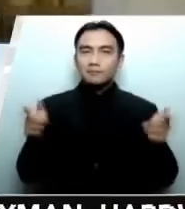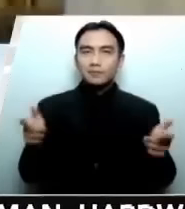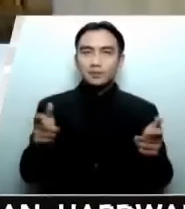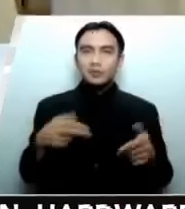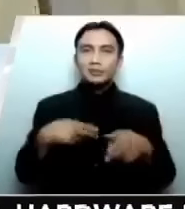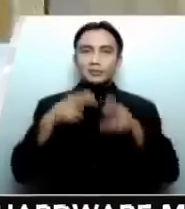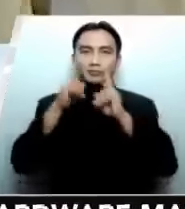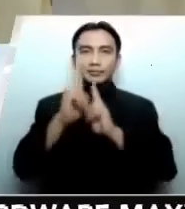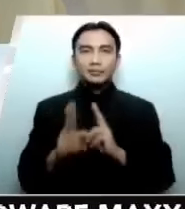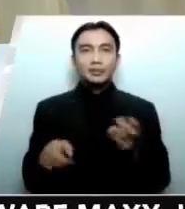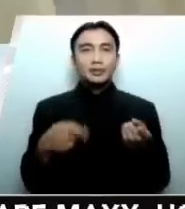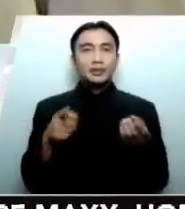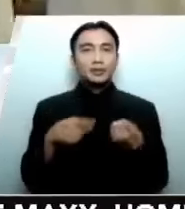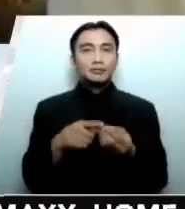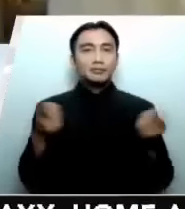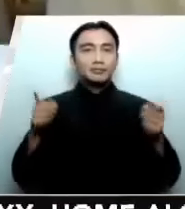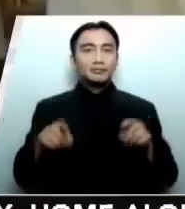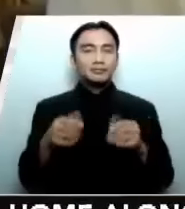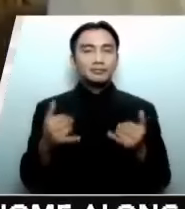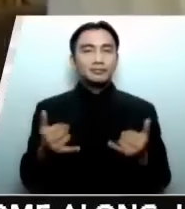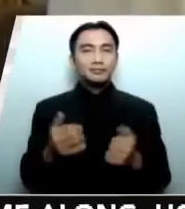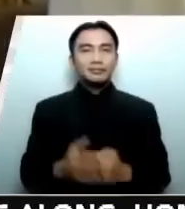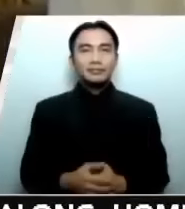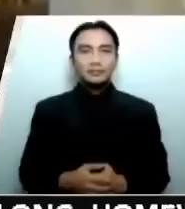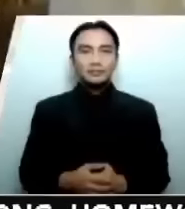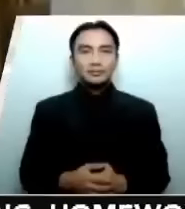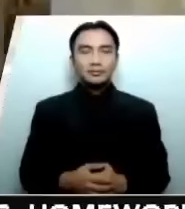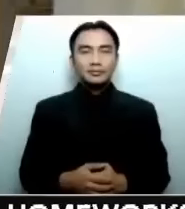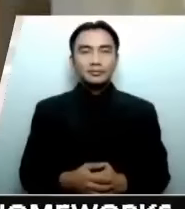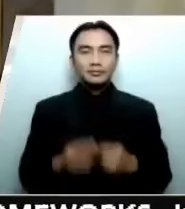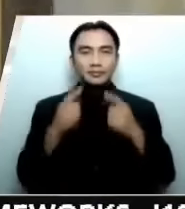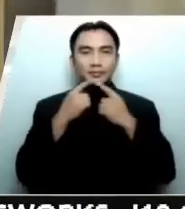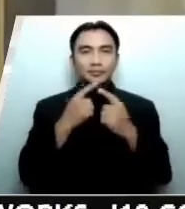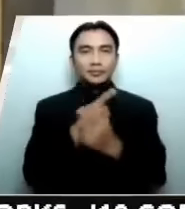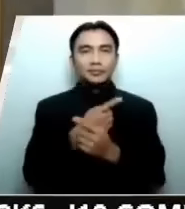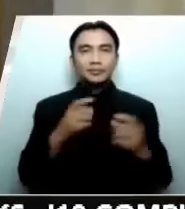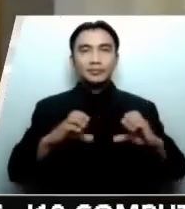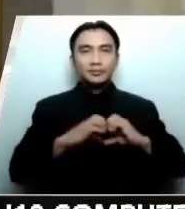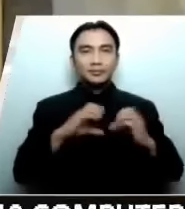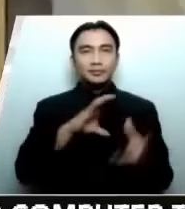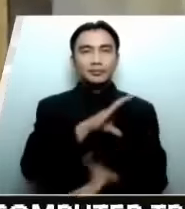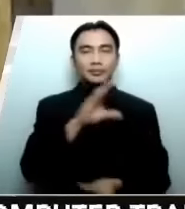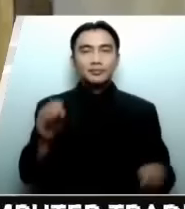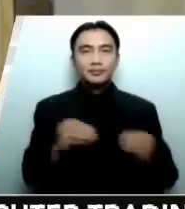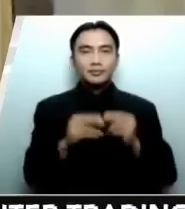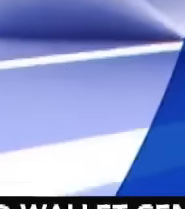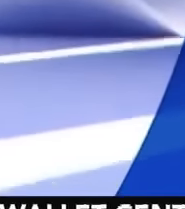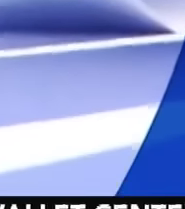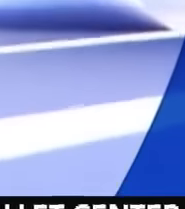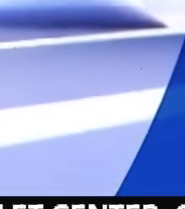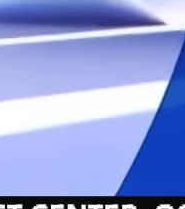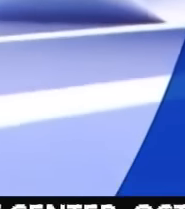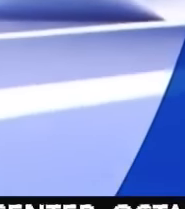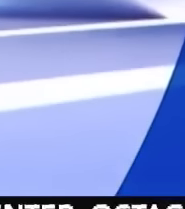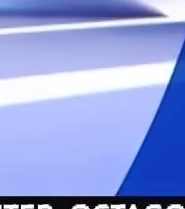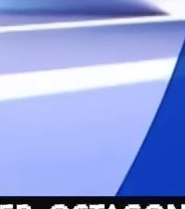ngayon. Ian Cruz, nagbabalita para sa GMA Integrated News.